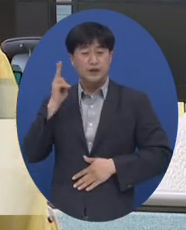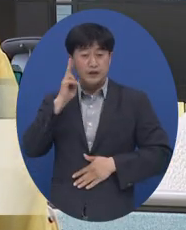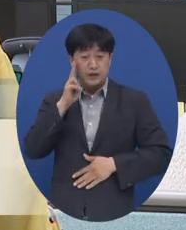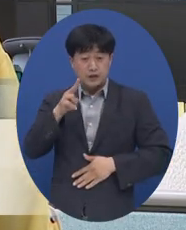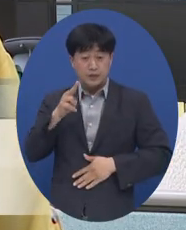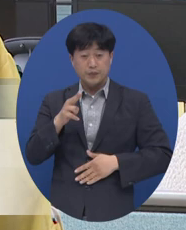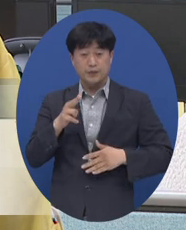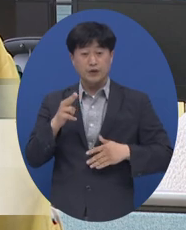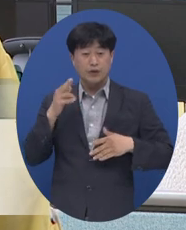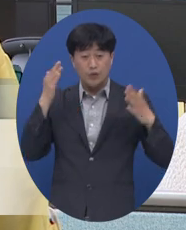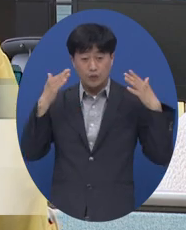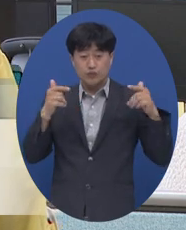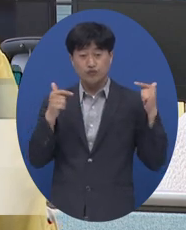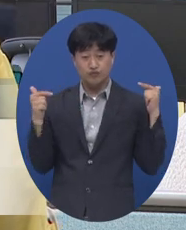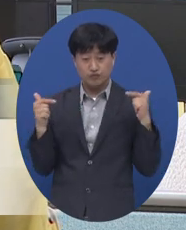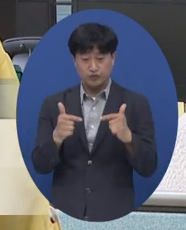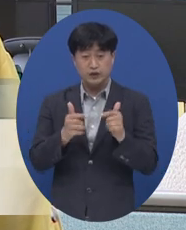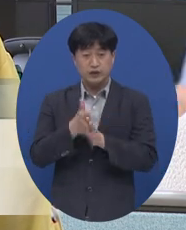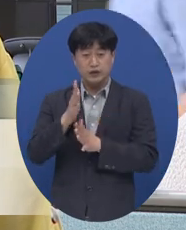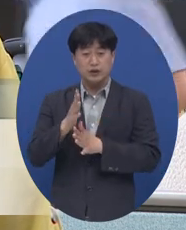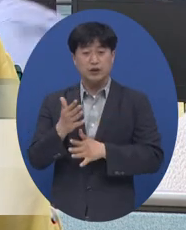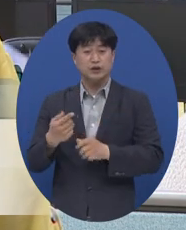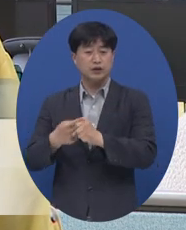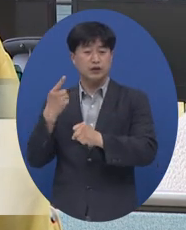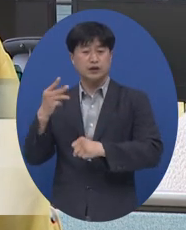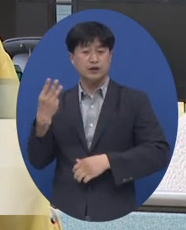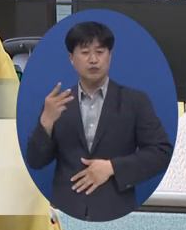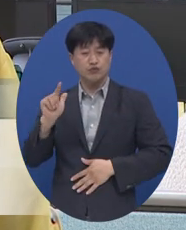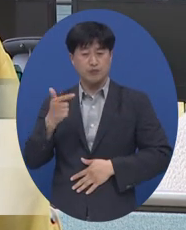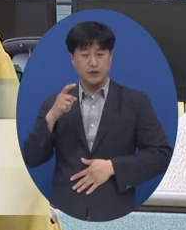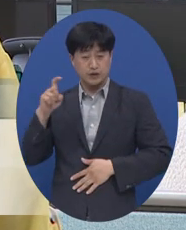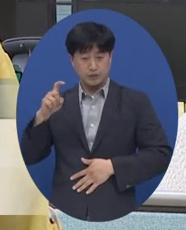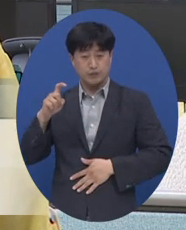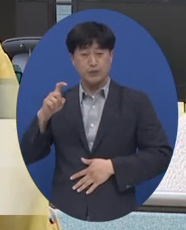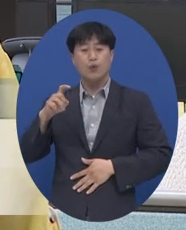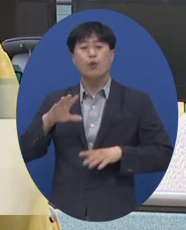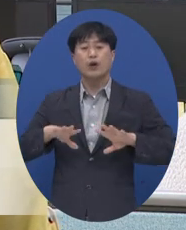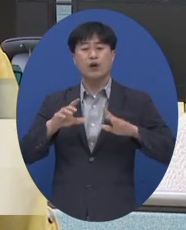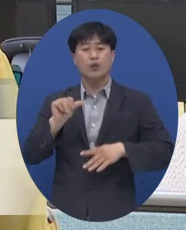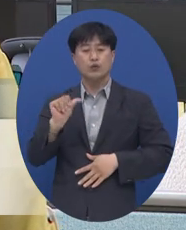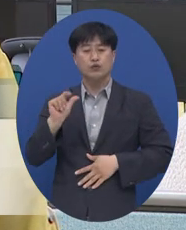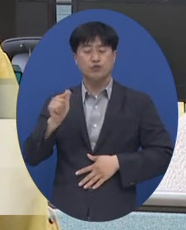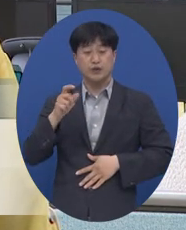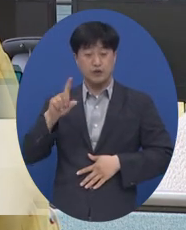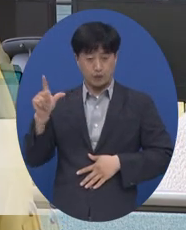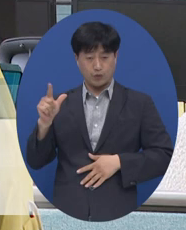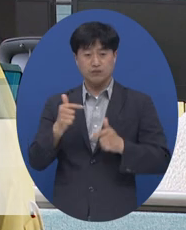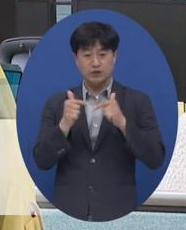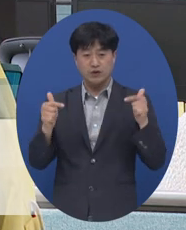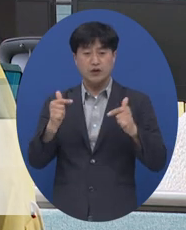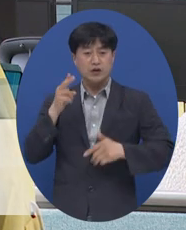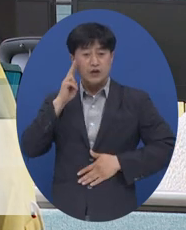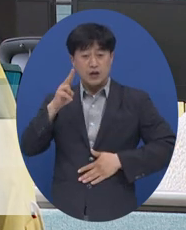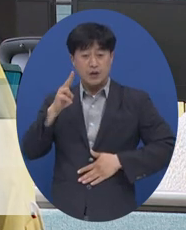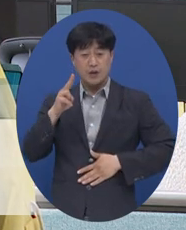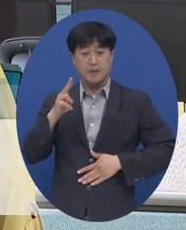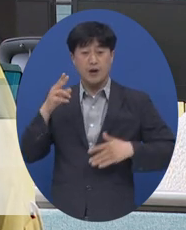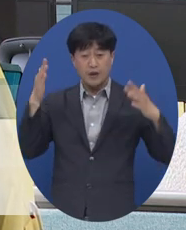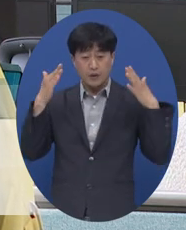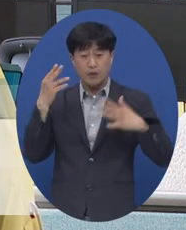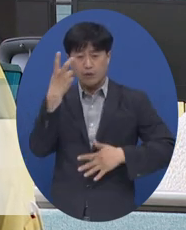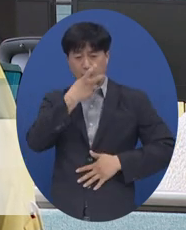시설을 지난해 3,610개소에서 올해는 5,615개소로 확대하였습니다. 폭염 상황